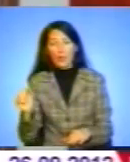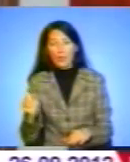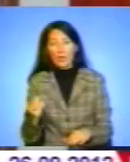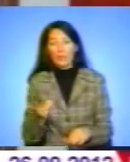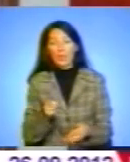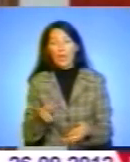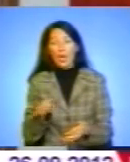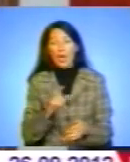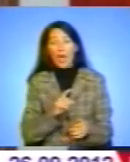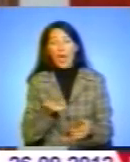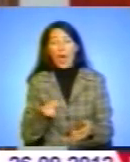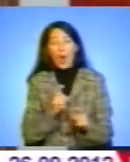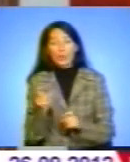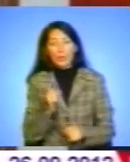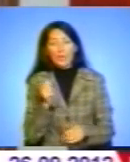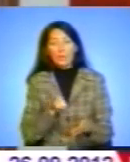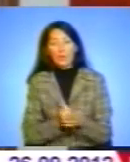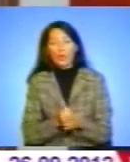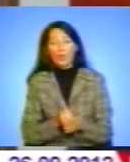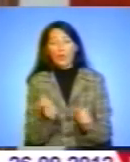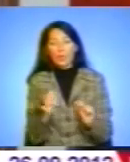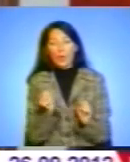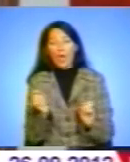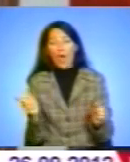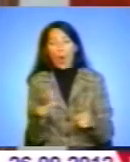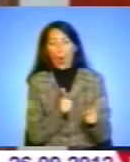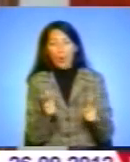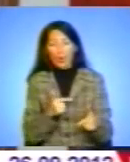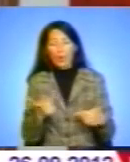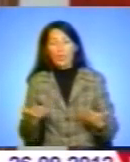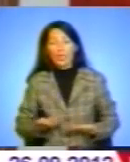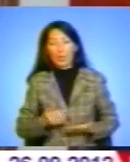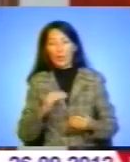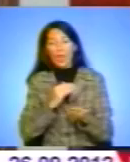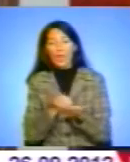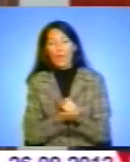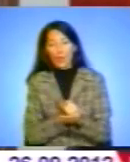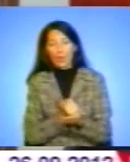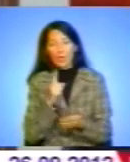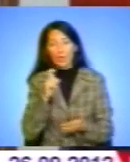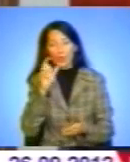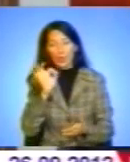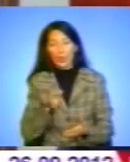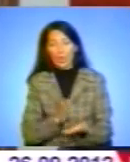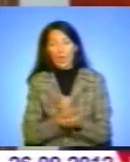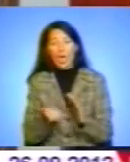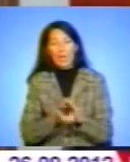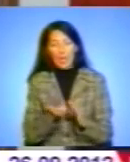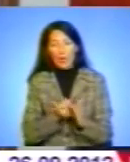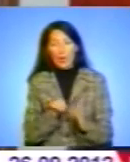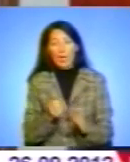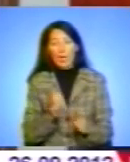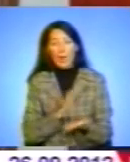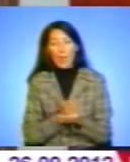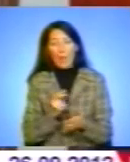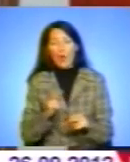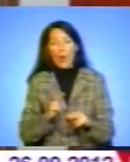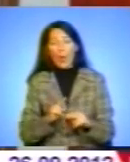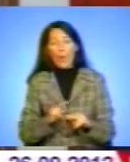готове. Житловий фонд майже на 100%, але є ще окремі зараз недоліки. Ми маємо паспорта готовності